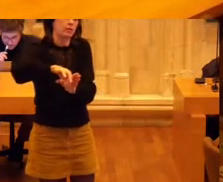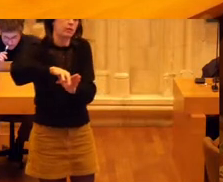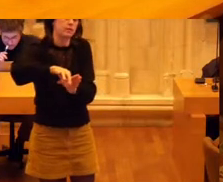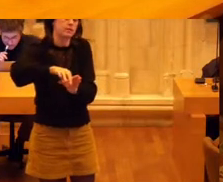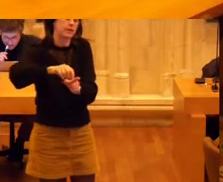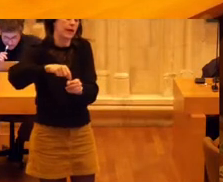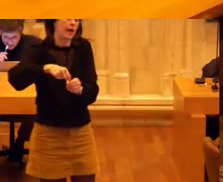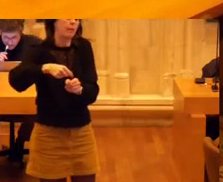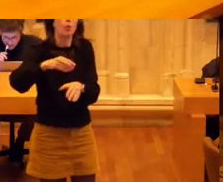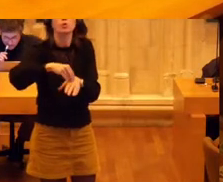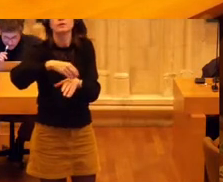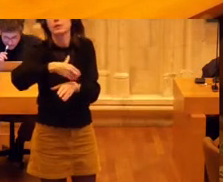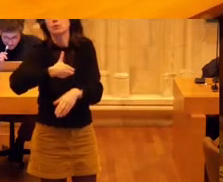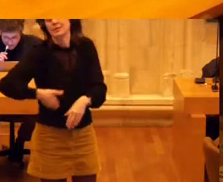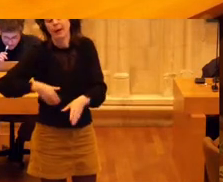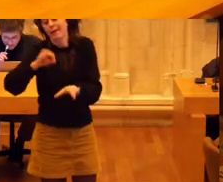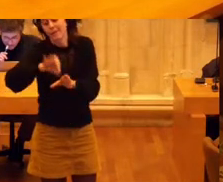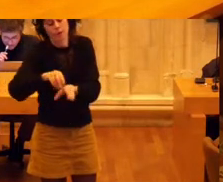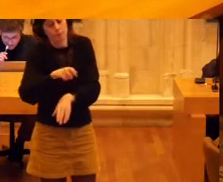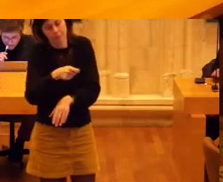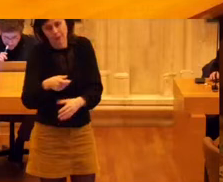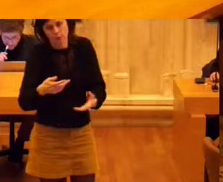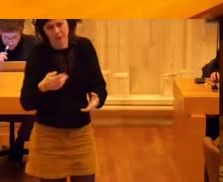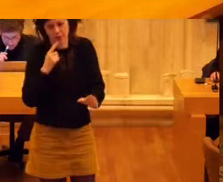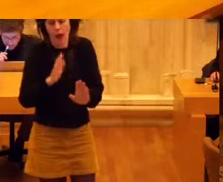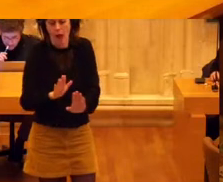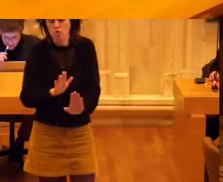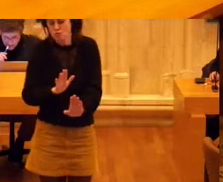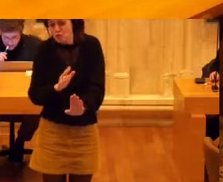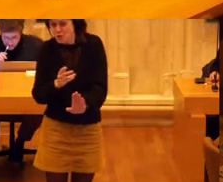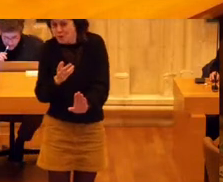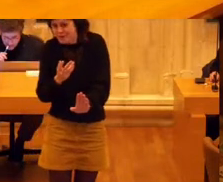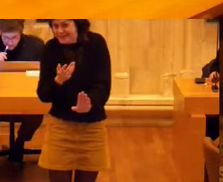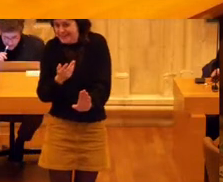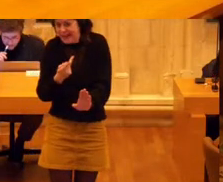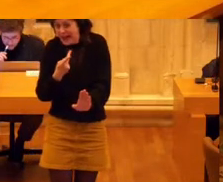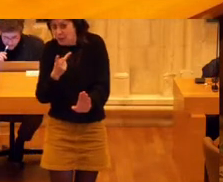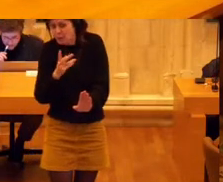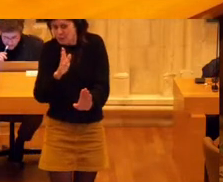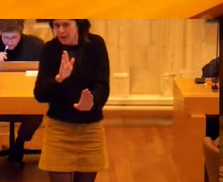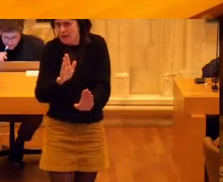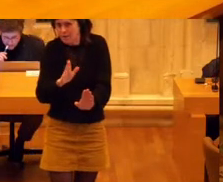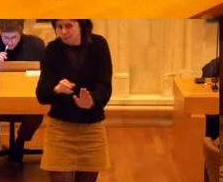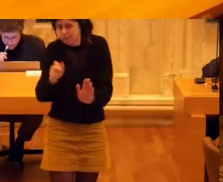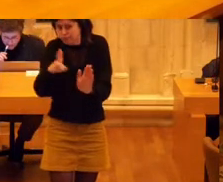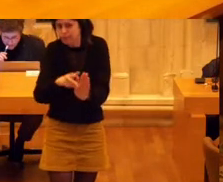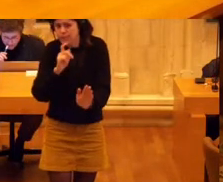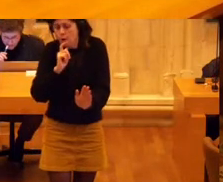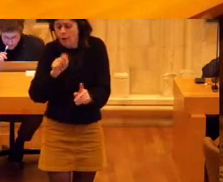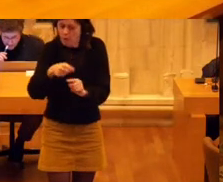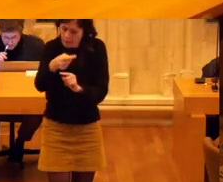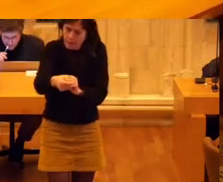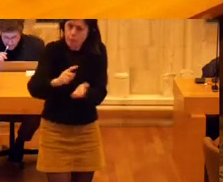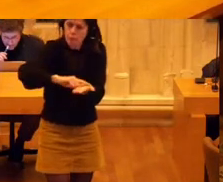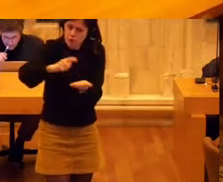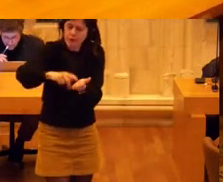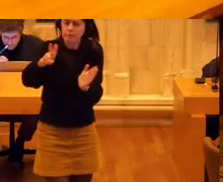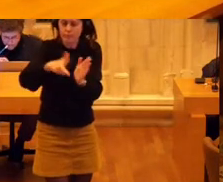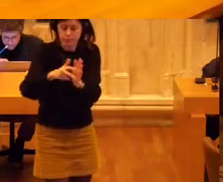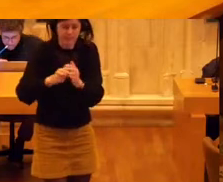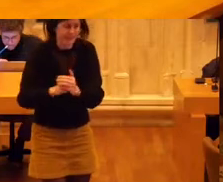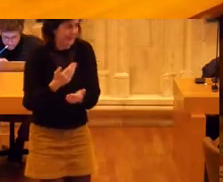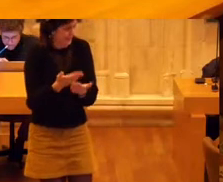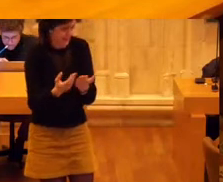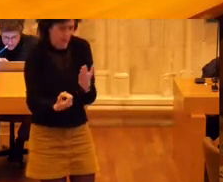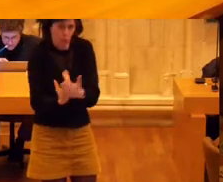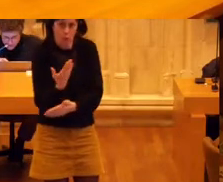en conseil municipal. Comme on le fait tous les ans, il y a une réserve, mais en tout cas, c'est un accompagnement sur 2 ans, et ça aussi, c'est nouveau. L'idée, c'était justement de permettre aux